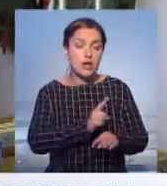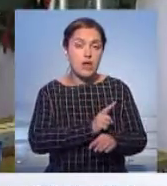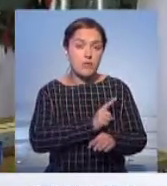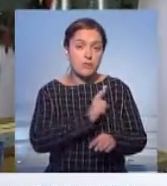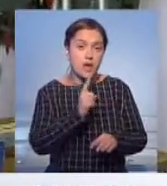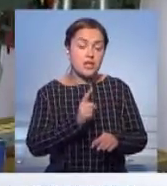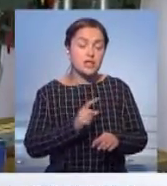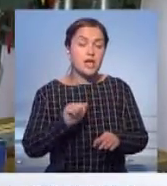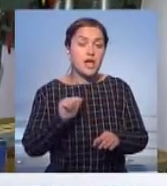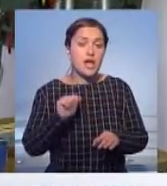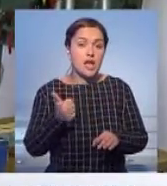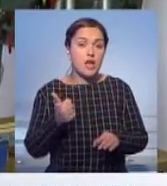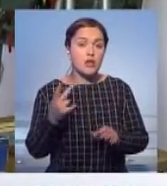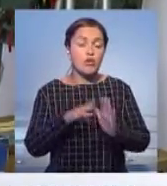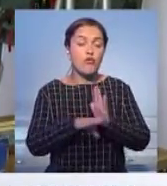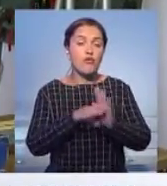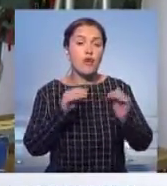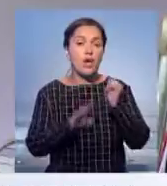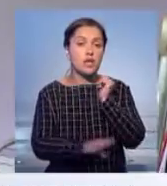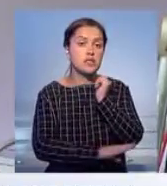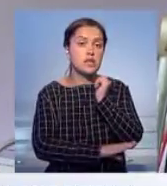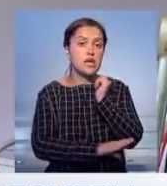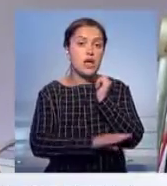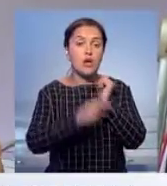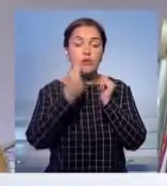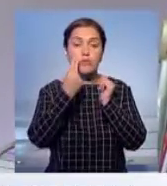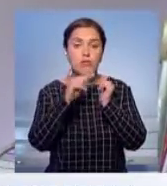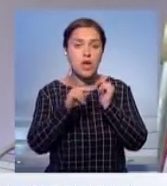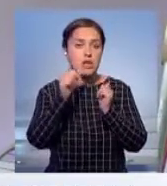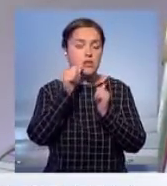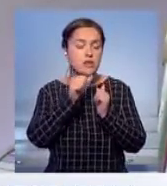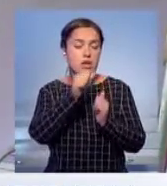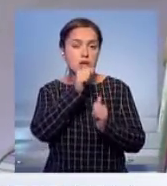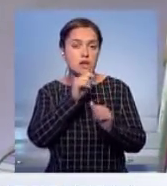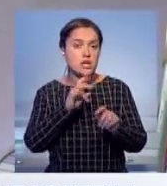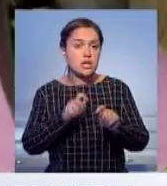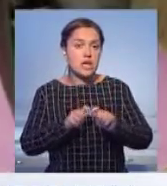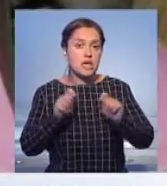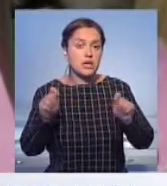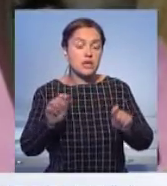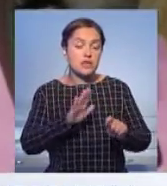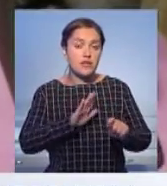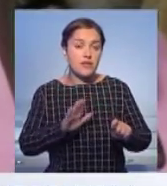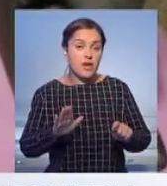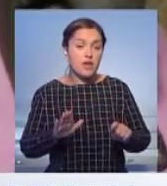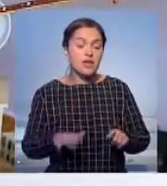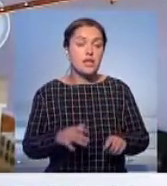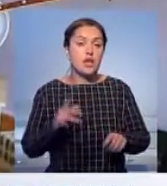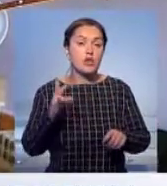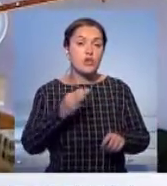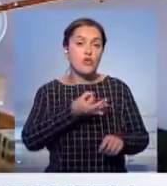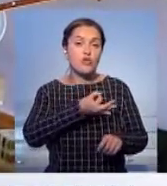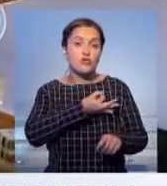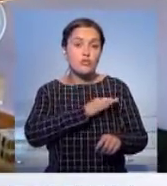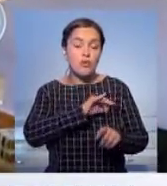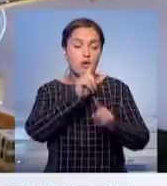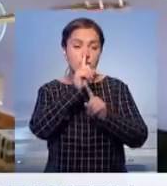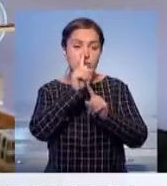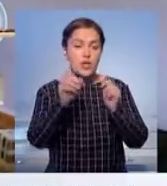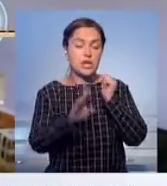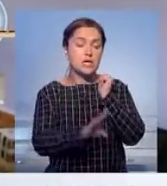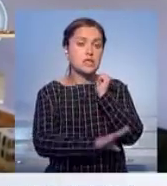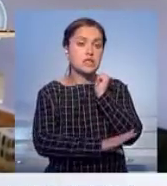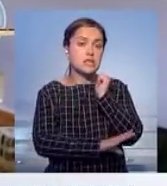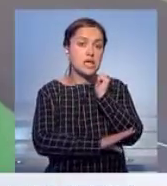главное в этом ремесле – выбор дерева. Всех секретов он, конечно, не раскрывает, однако говорит, что использует экзотические